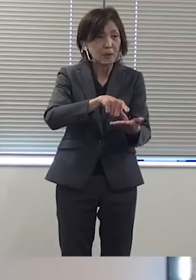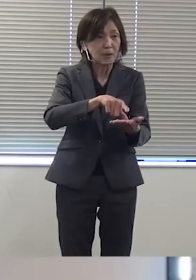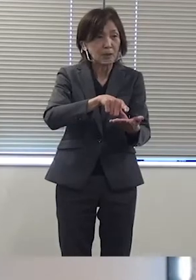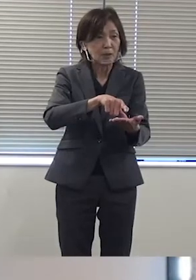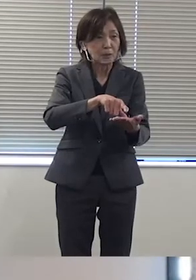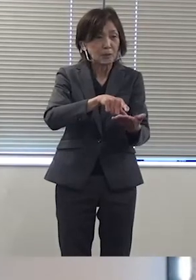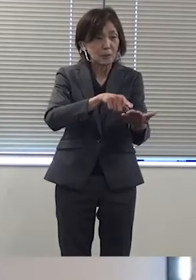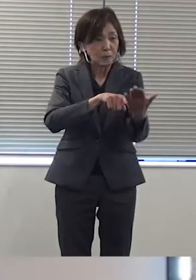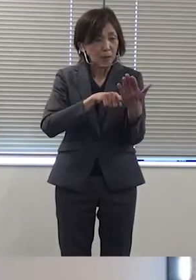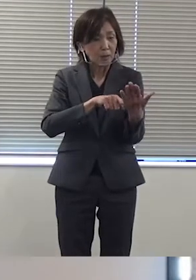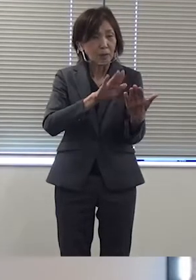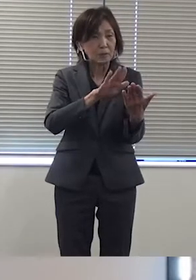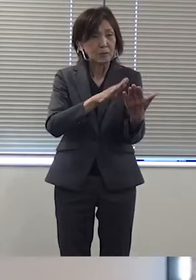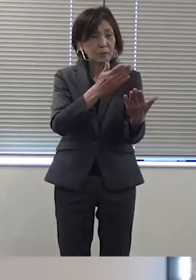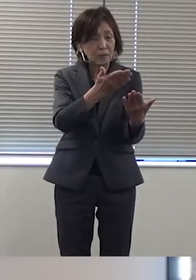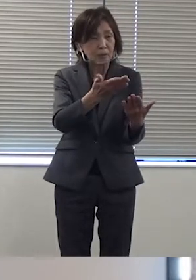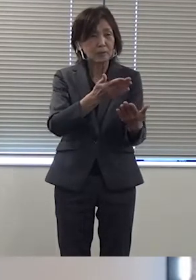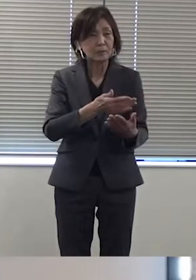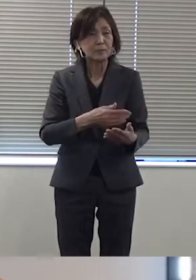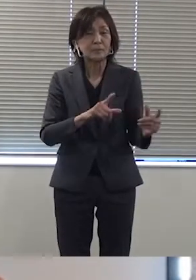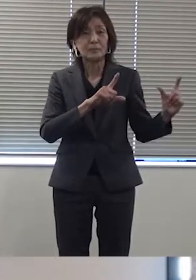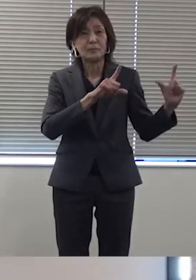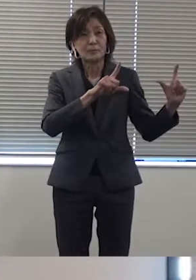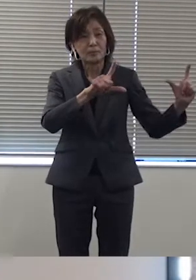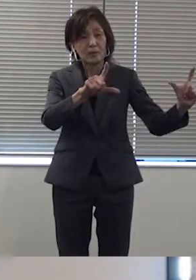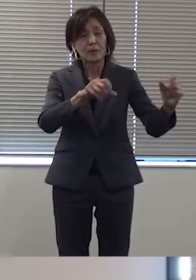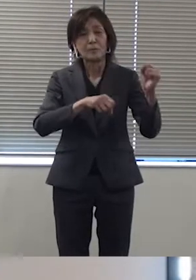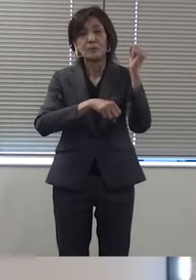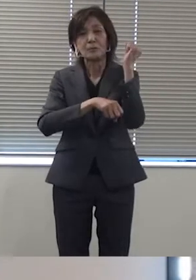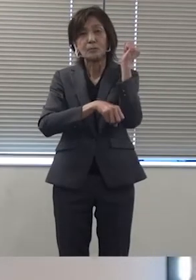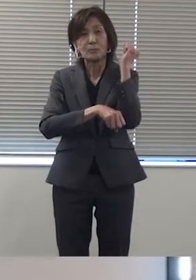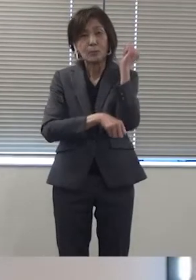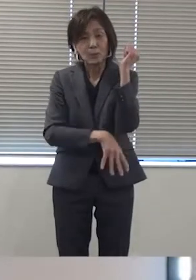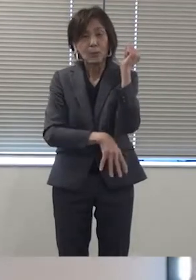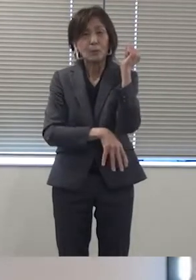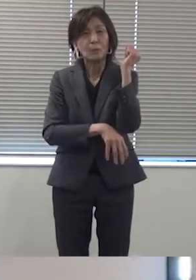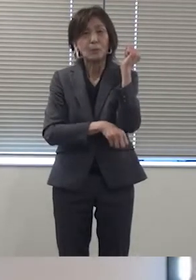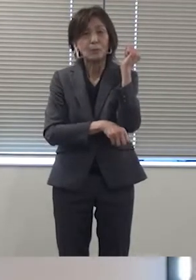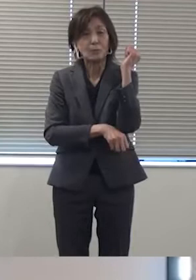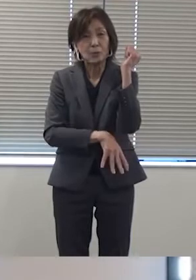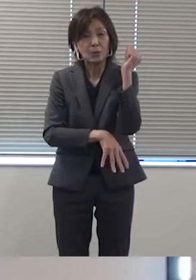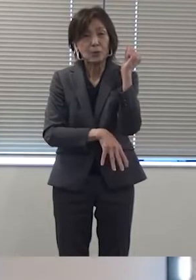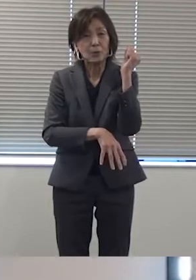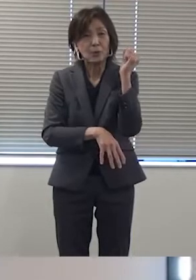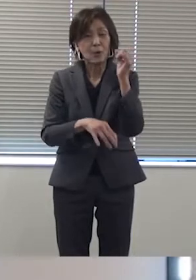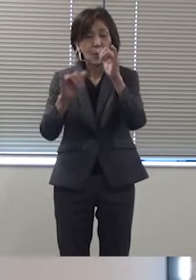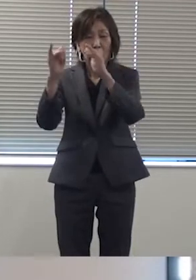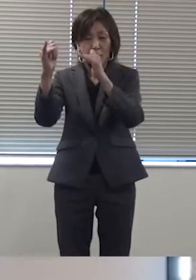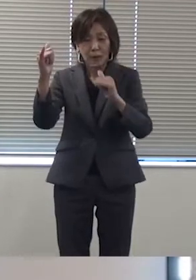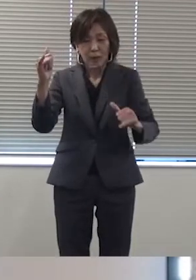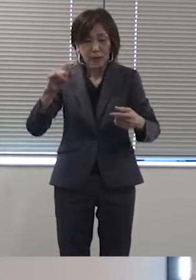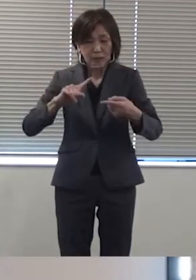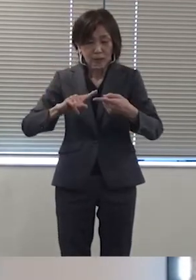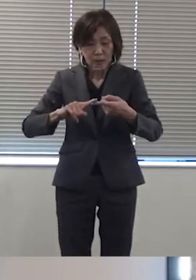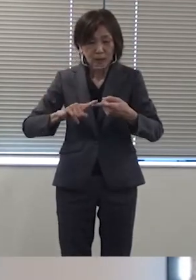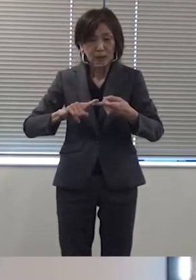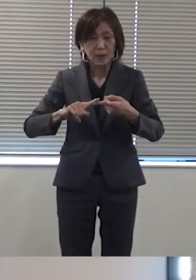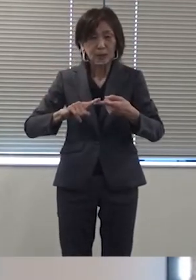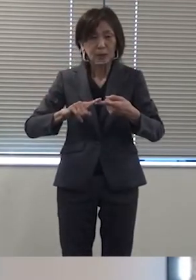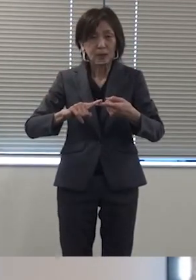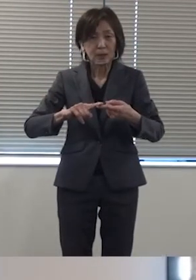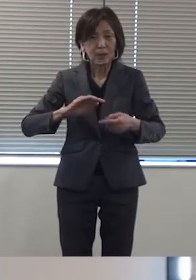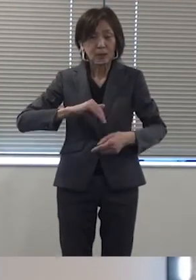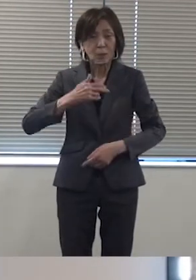ね、歴史的に見ると高知市、特に高知市の場合は、かつて保育王